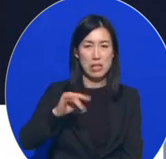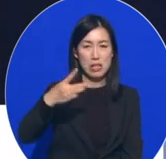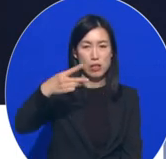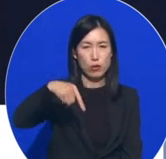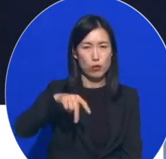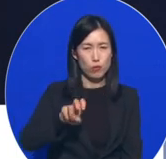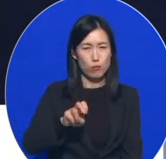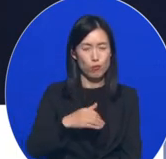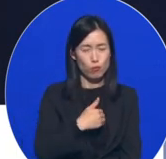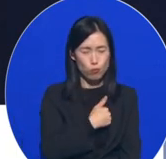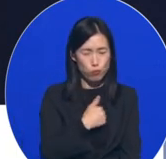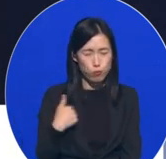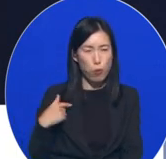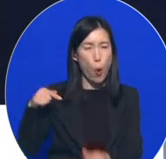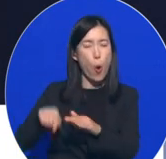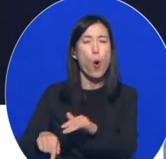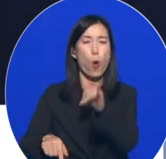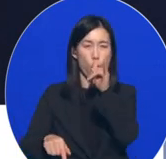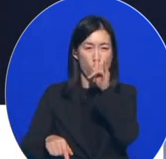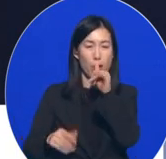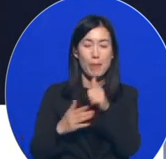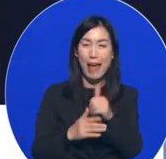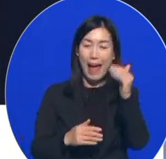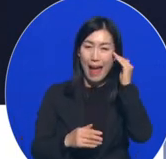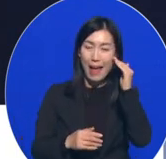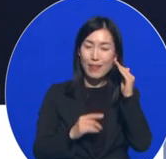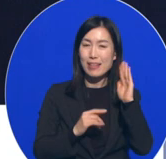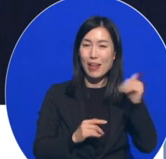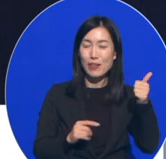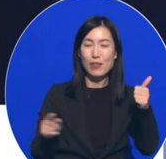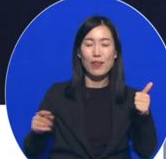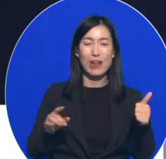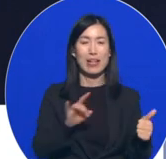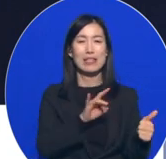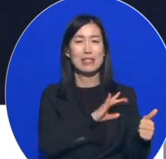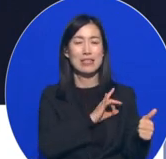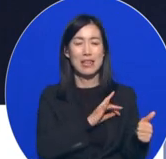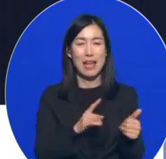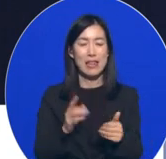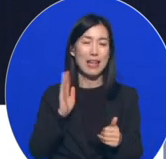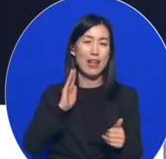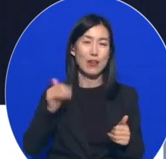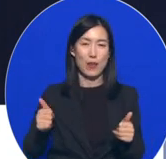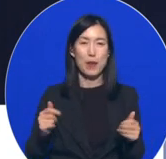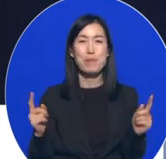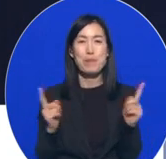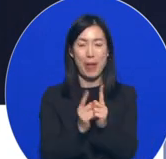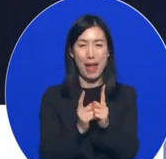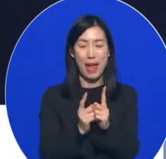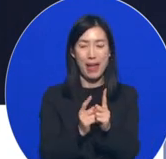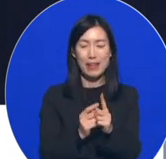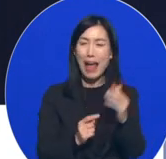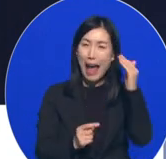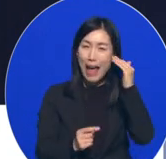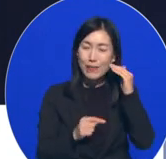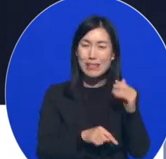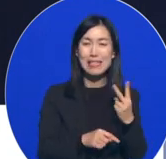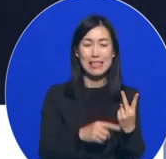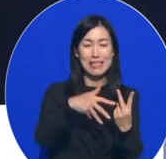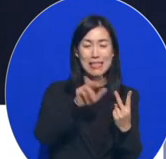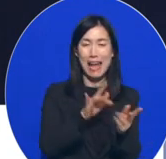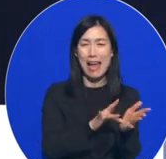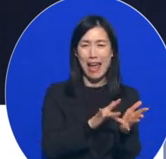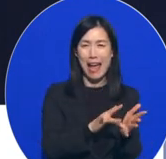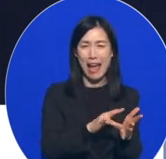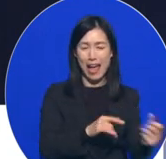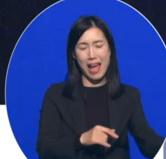있습니다 윤 대통령은 가브레 브릿지 칠레 대통령과의 정상 회담에서 한국이 2차전지 강국으로서 칠레와